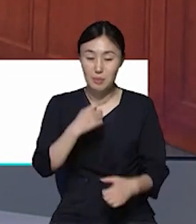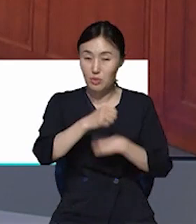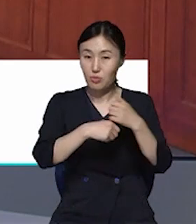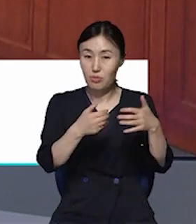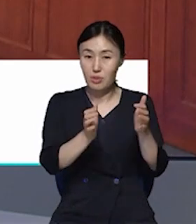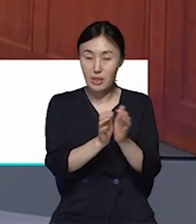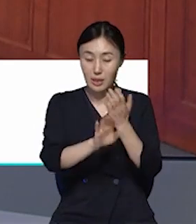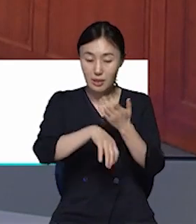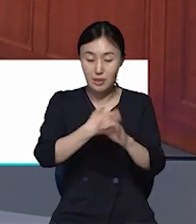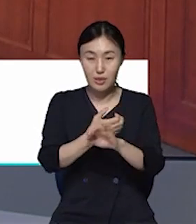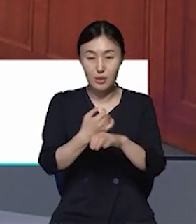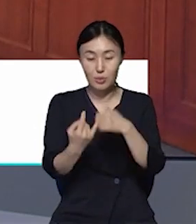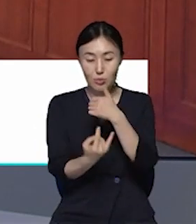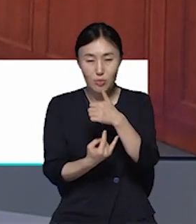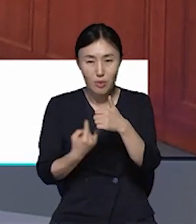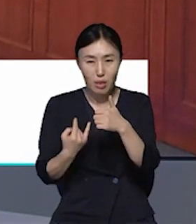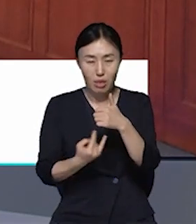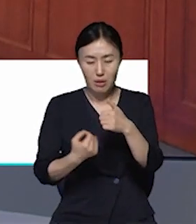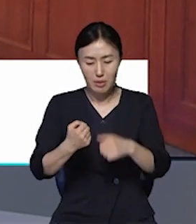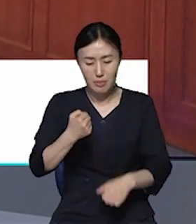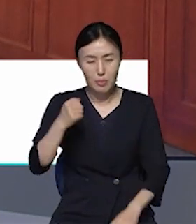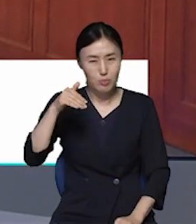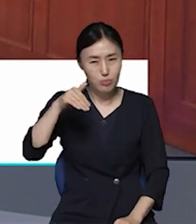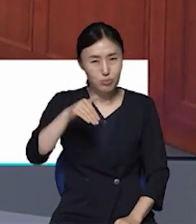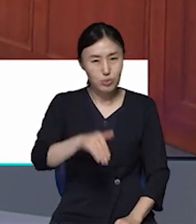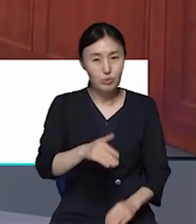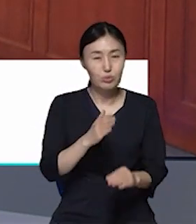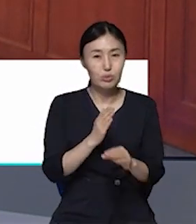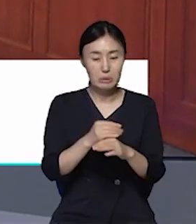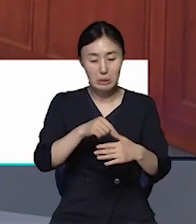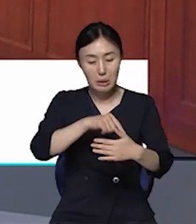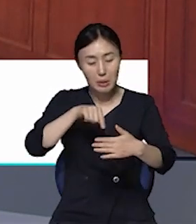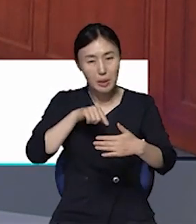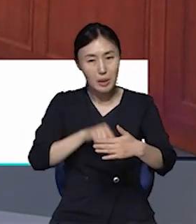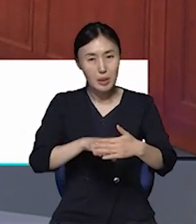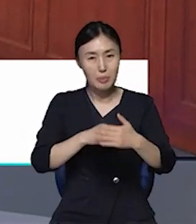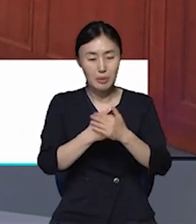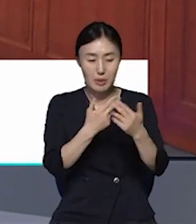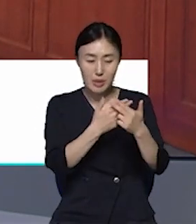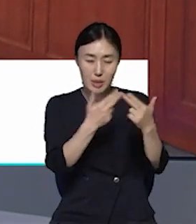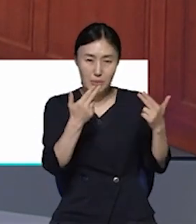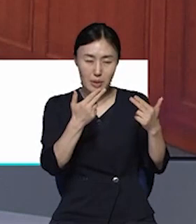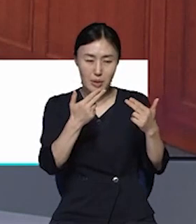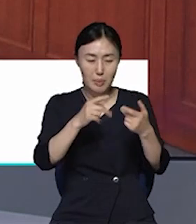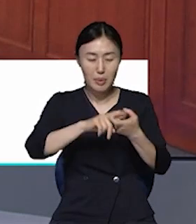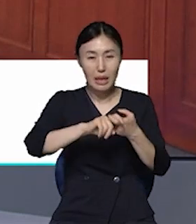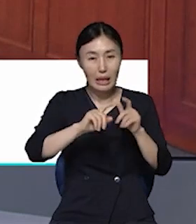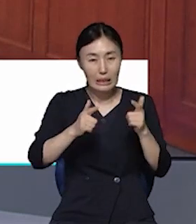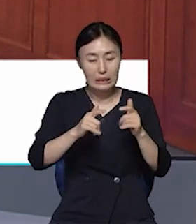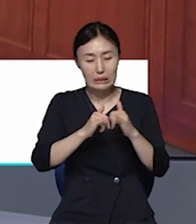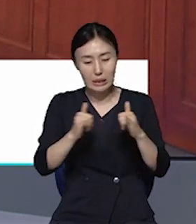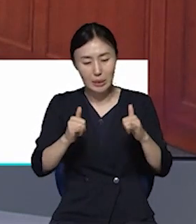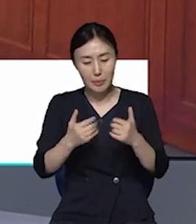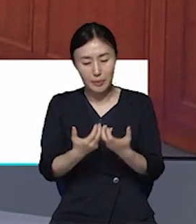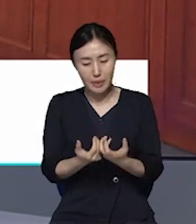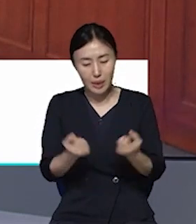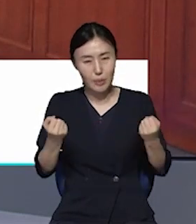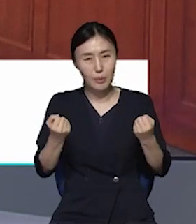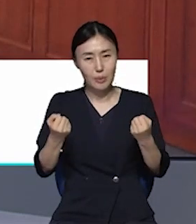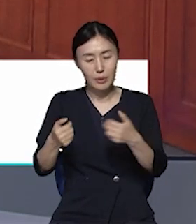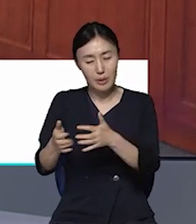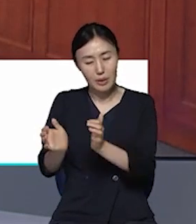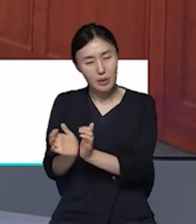더불어민주당 혁신위원회가 동력을 잃어가고 있는 상황에서 내부에서는 비명계를 중심으로 분당 가능성이 제기되고